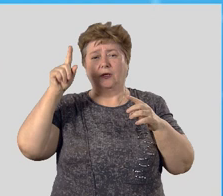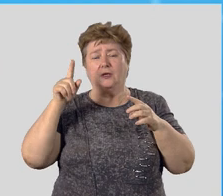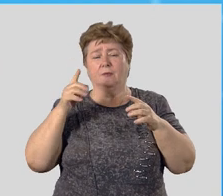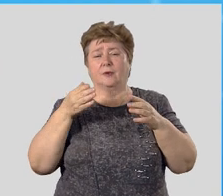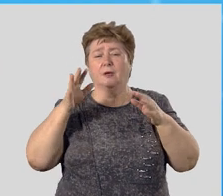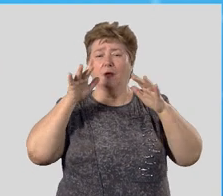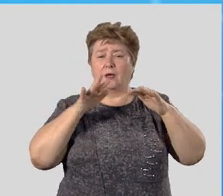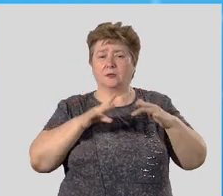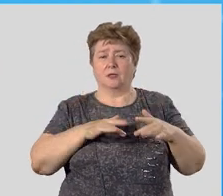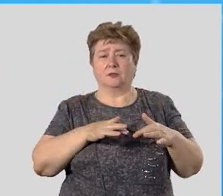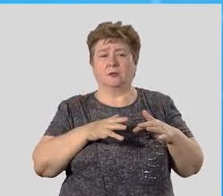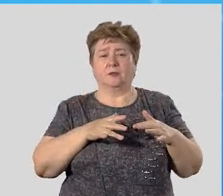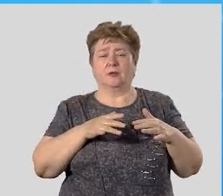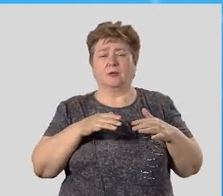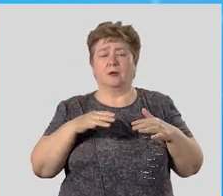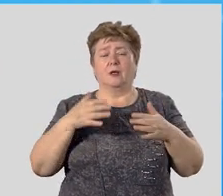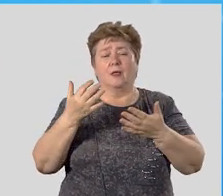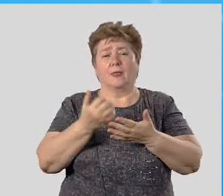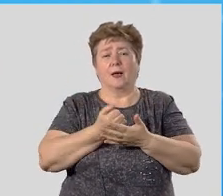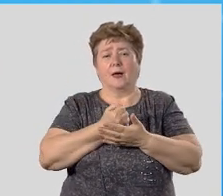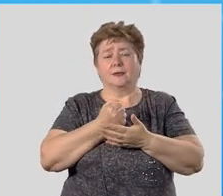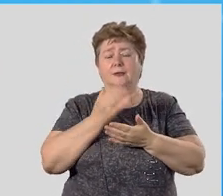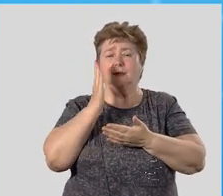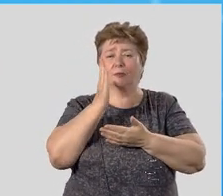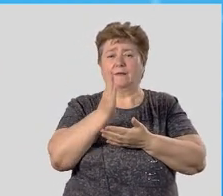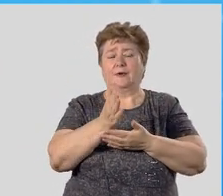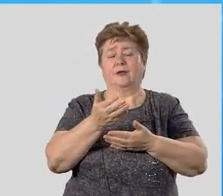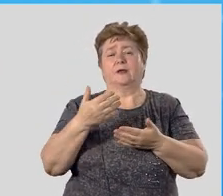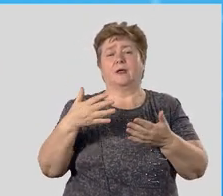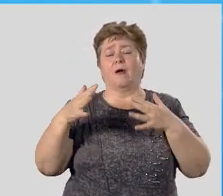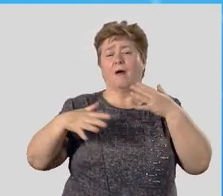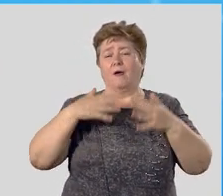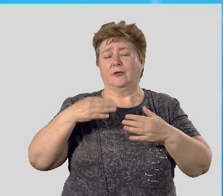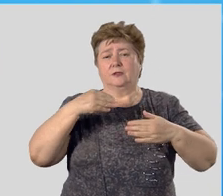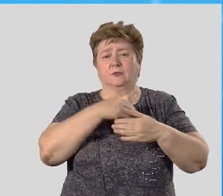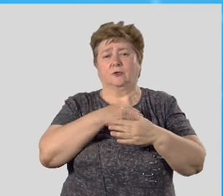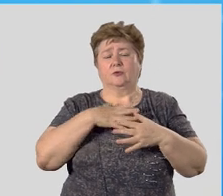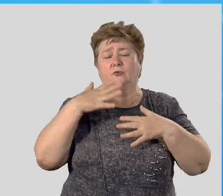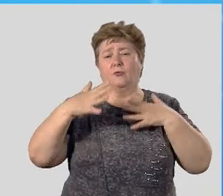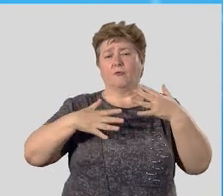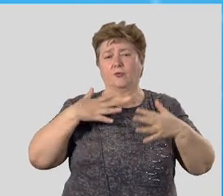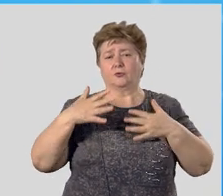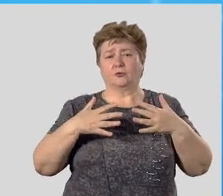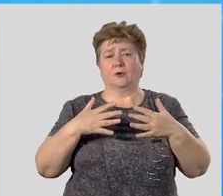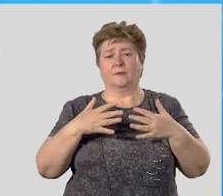и осадками, определяли направление ветра и температуру воздуха.